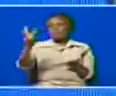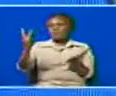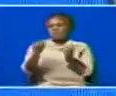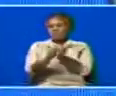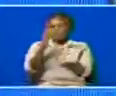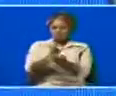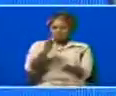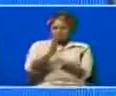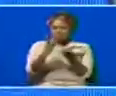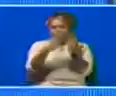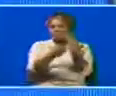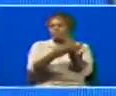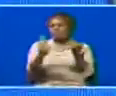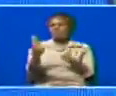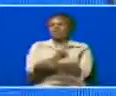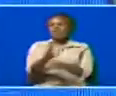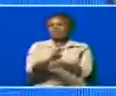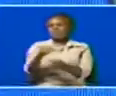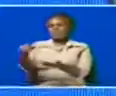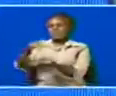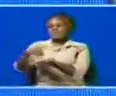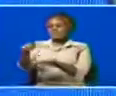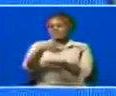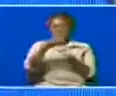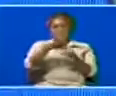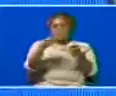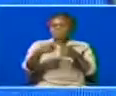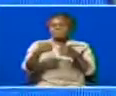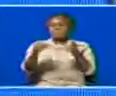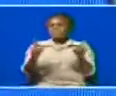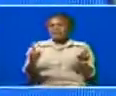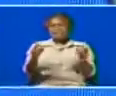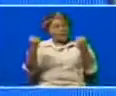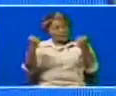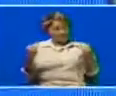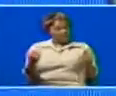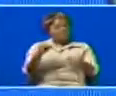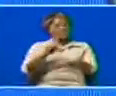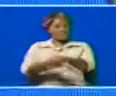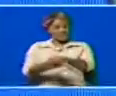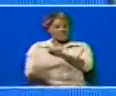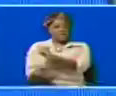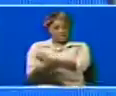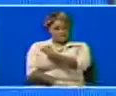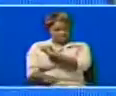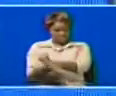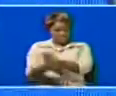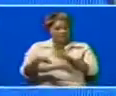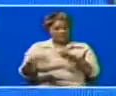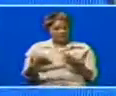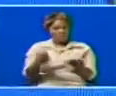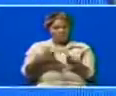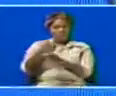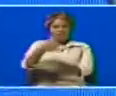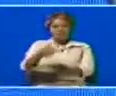fomu halisi ambazo zinatumika katika vituo vya kupigia kura. Hata hivyo amepata wakati mgumu kueleza sababu ya kusema kwamba karibu